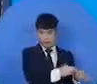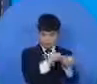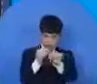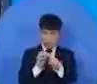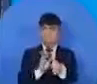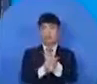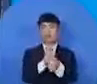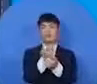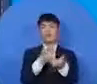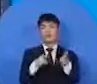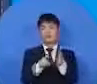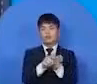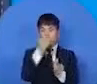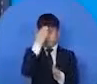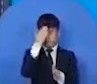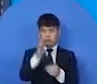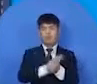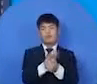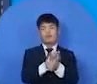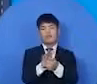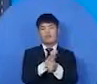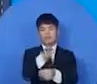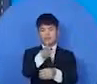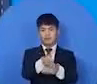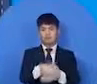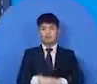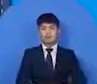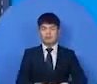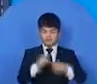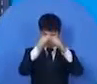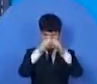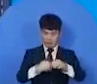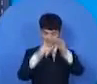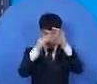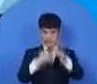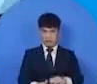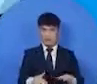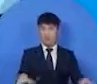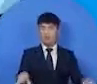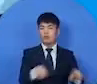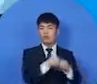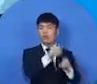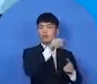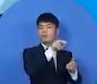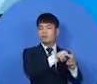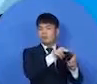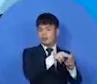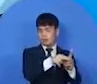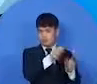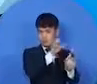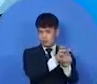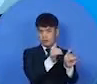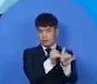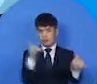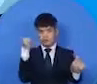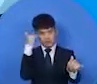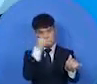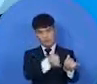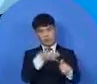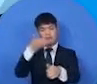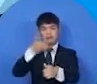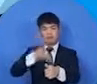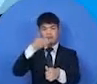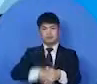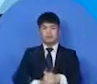기업활동을 위한 지원의 일환으로 무료 체형 지원 서비스를 실행하고 있습니다 자세한 사항은 태어난지 일자리 종합지원센터 채용